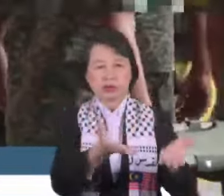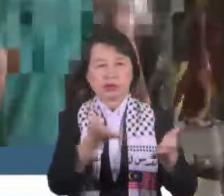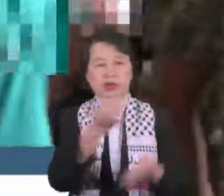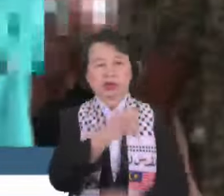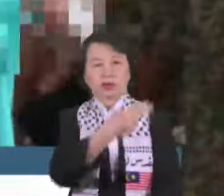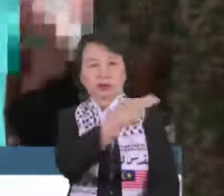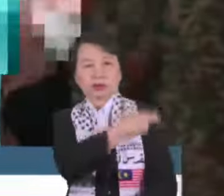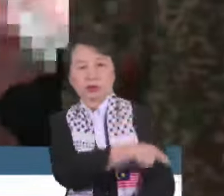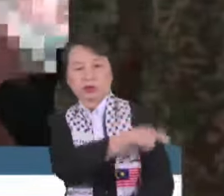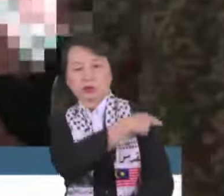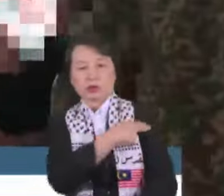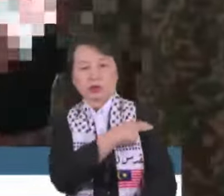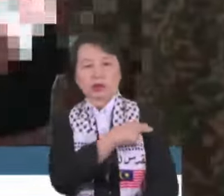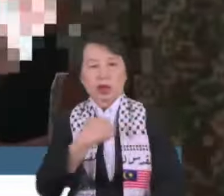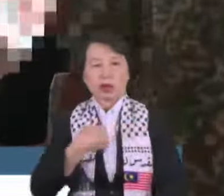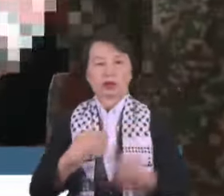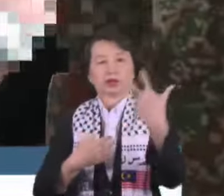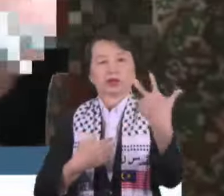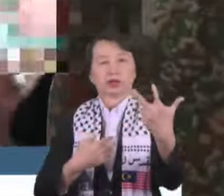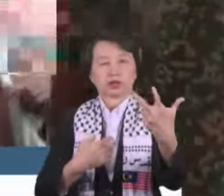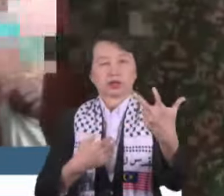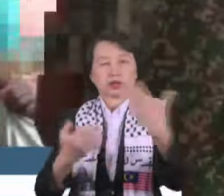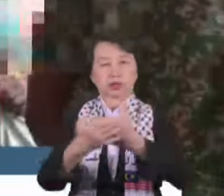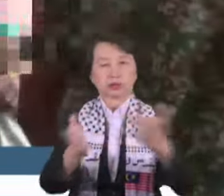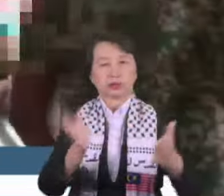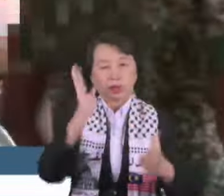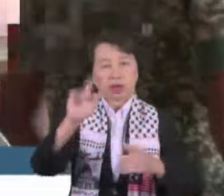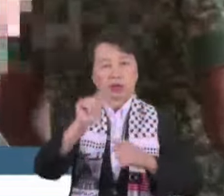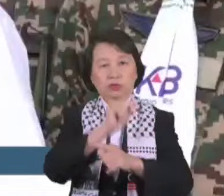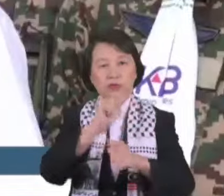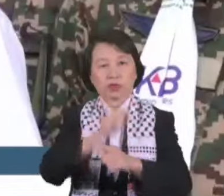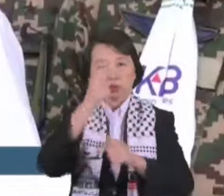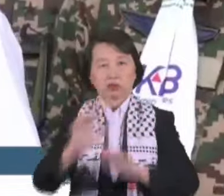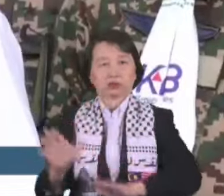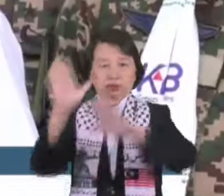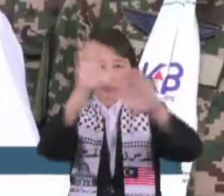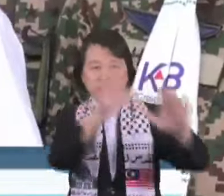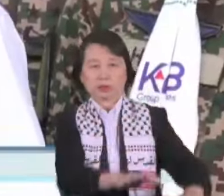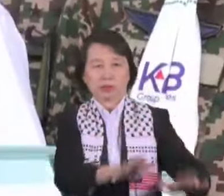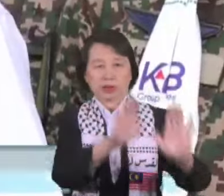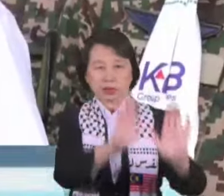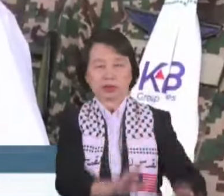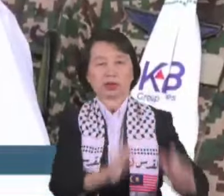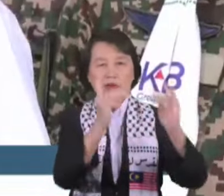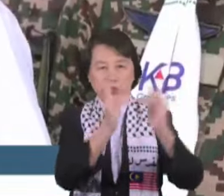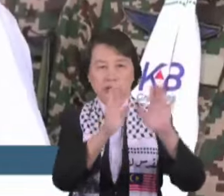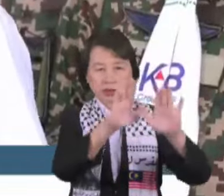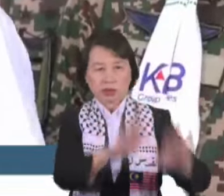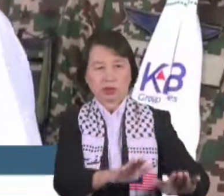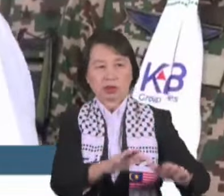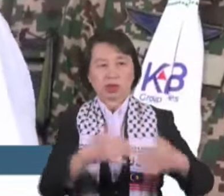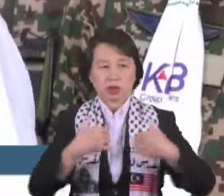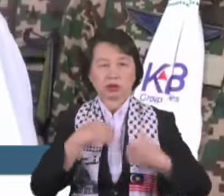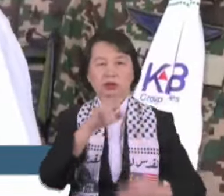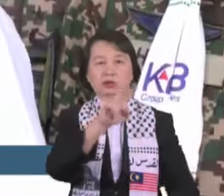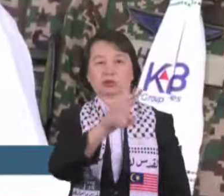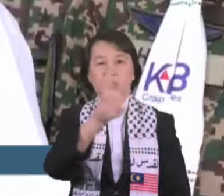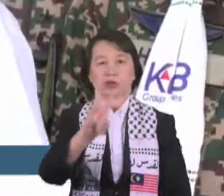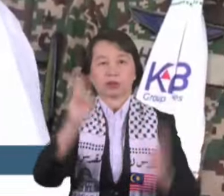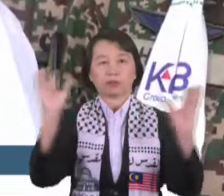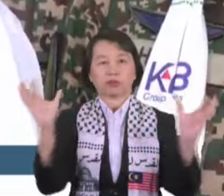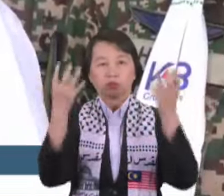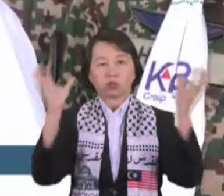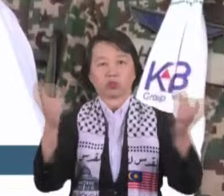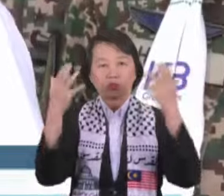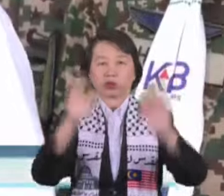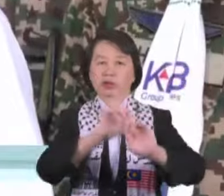hospital ini pun 3 ward akan digunakan untuk menempatkan mereka ini. Sebanyak 26 ambulans